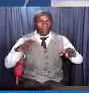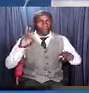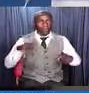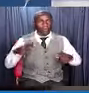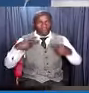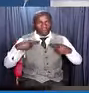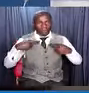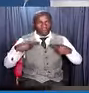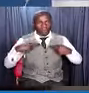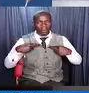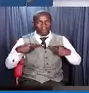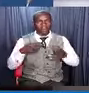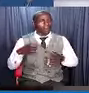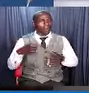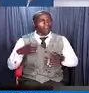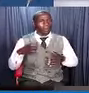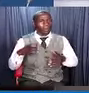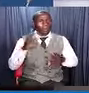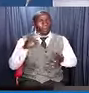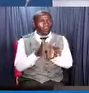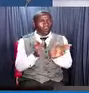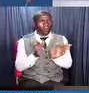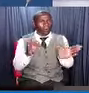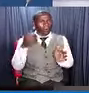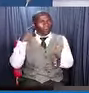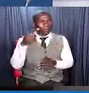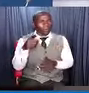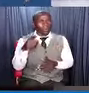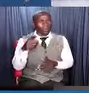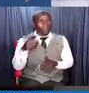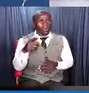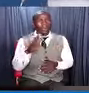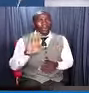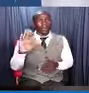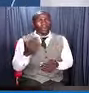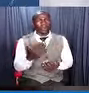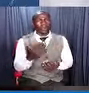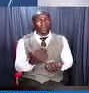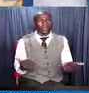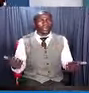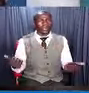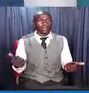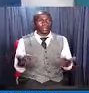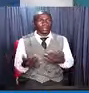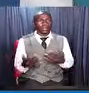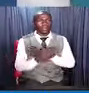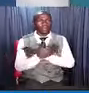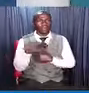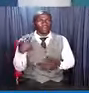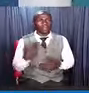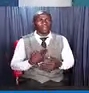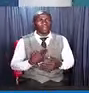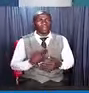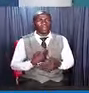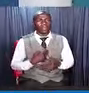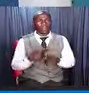seek, mutaona. You shall find. Mukibisha, when you knock, itafunguliwa. It shall be open. Nasi ni wanawe. If it's the children, anatupenda. He